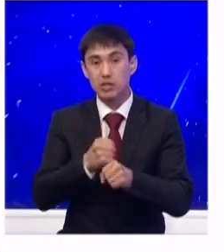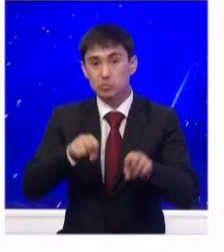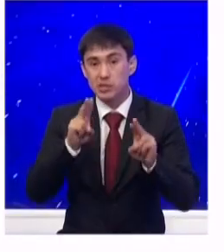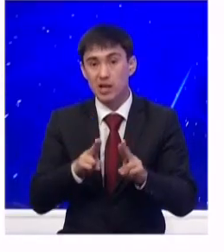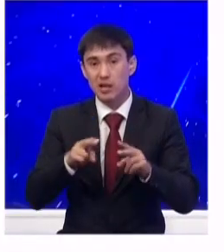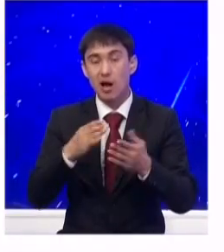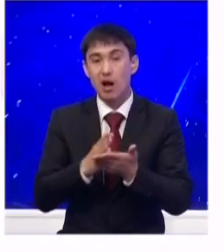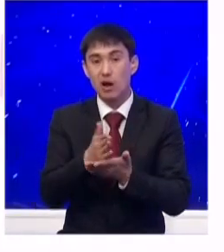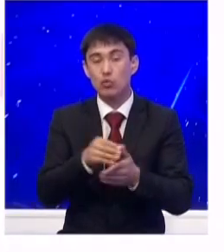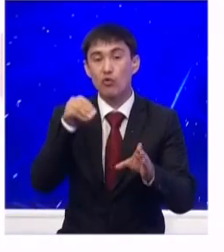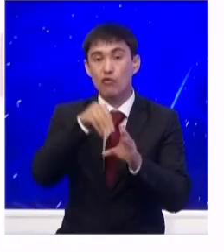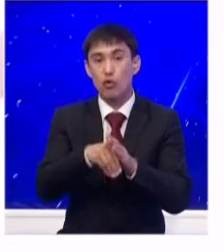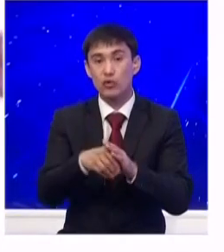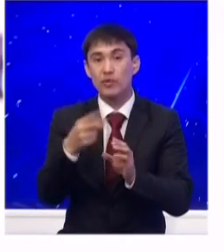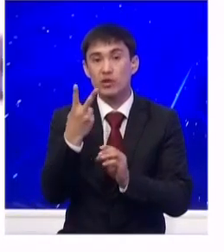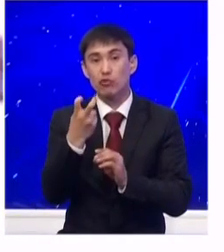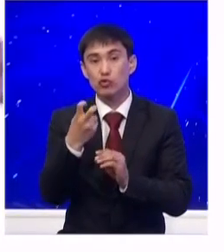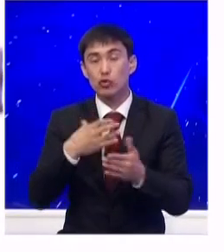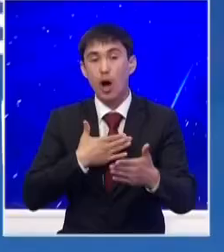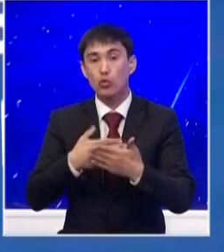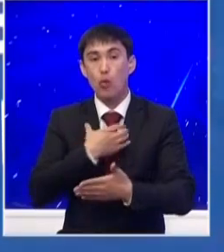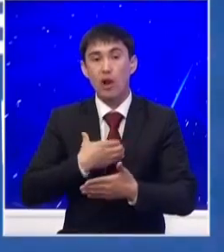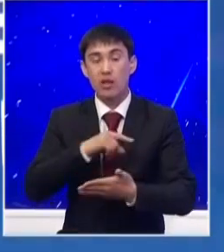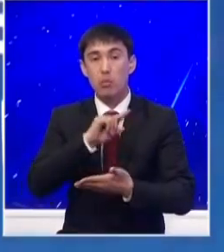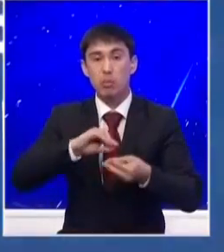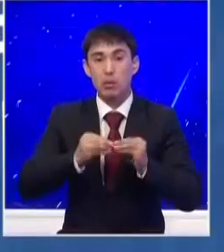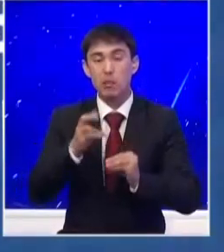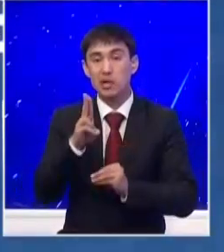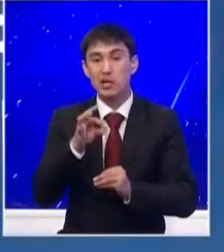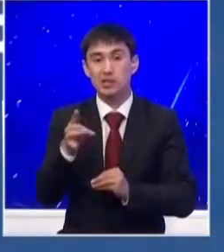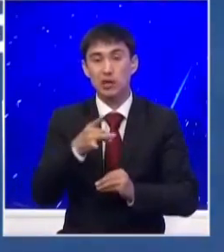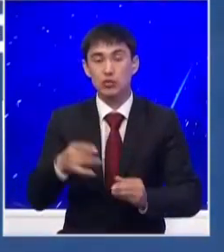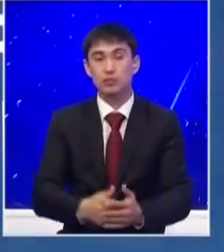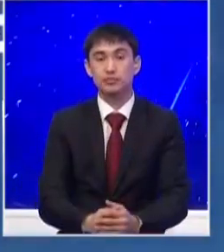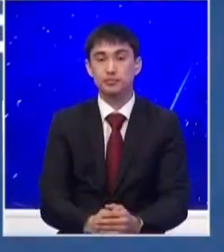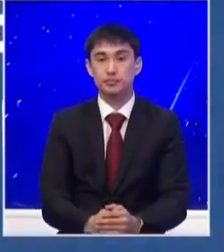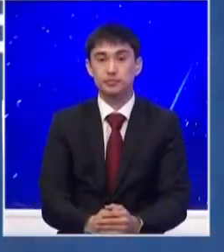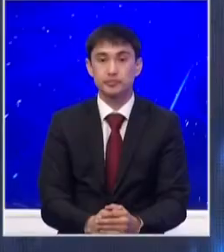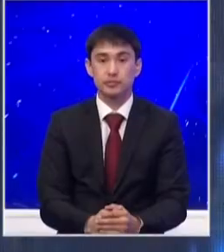специальная карта куда входит около 200 актуальных проблем гентского района